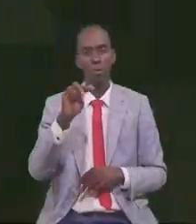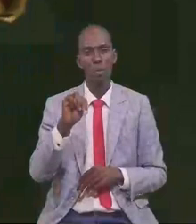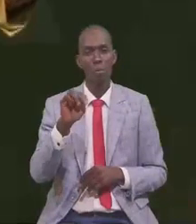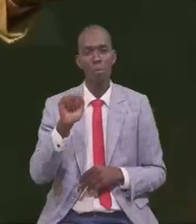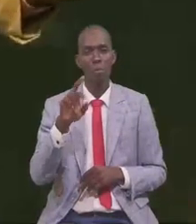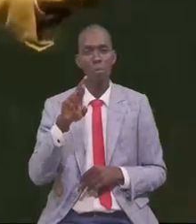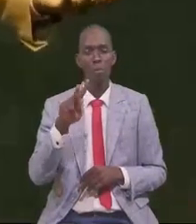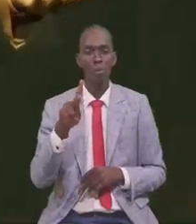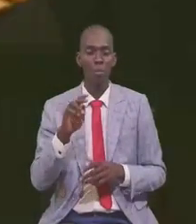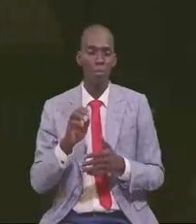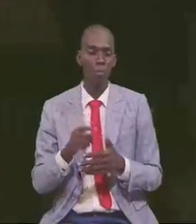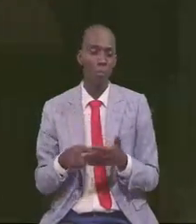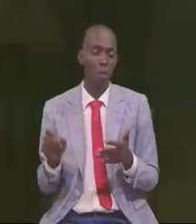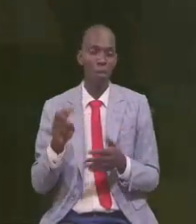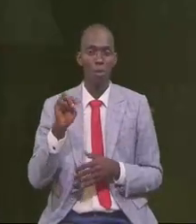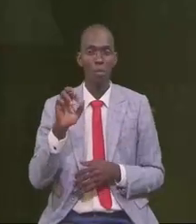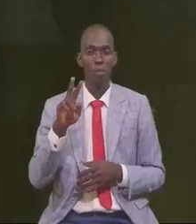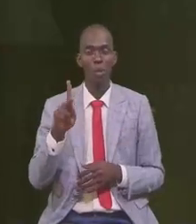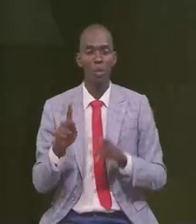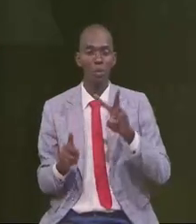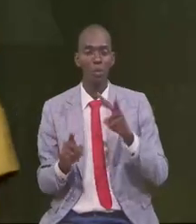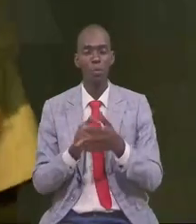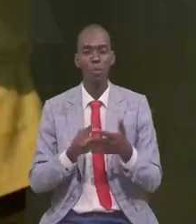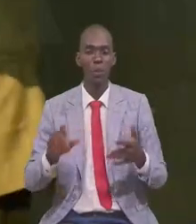Je vous lis à partir du verset 5.